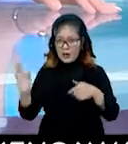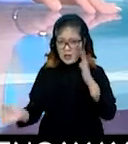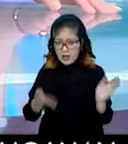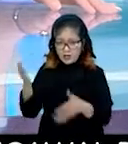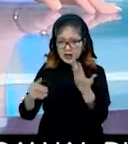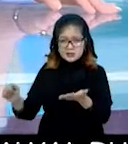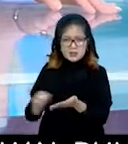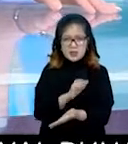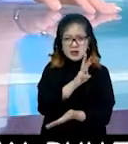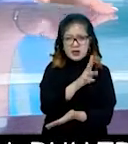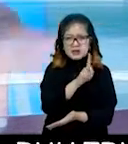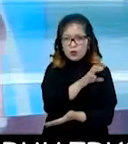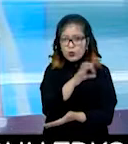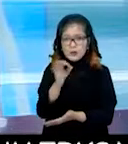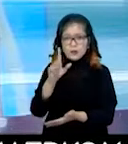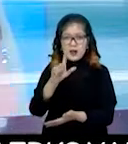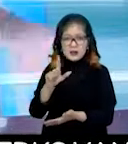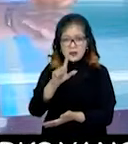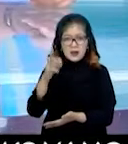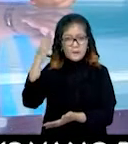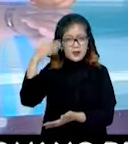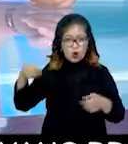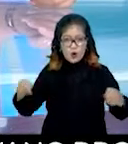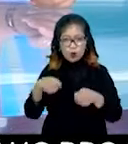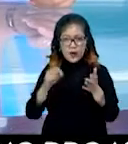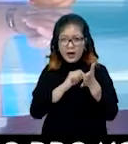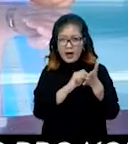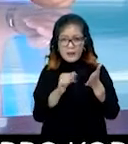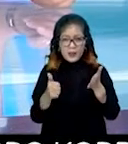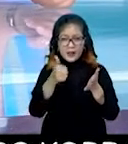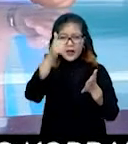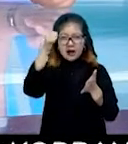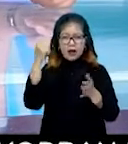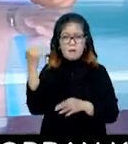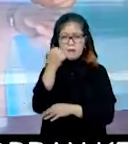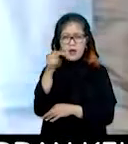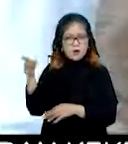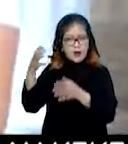lebih minyak goreng berbagai merek yang ditimbun pelaku selama satu tahun.